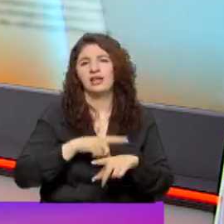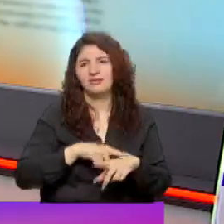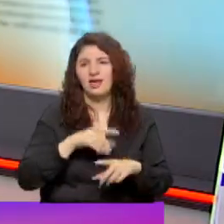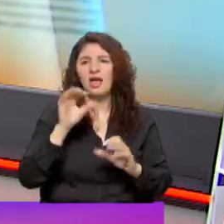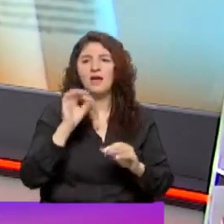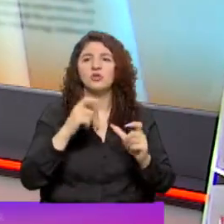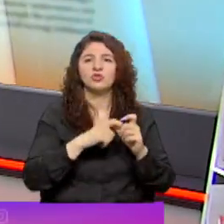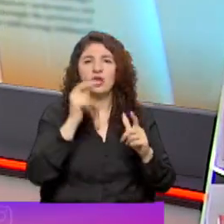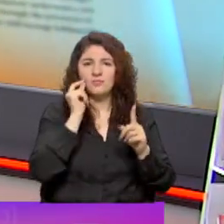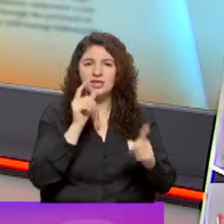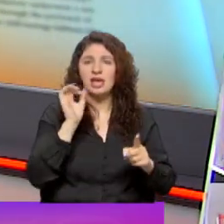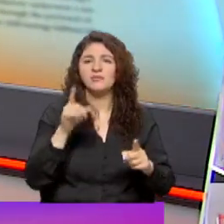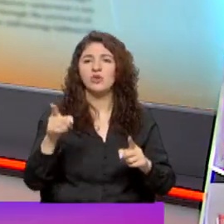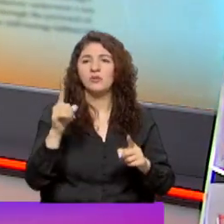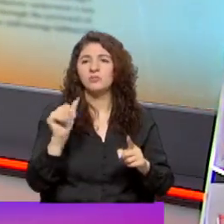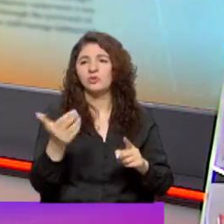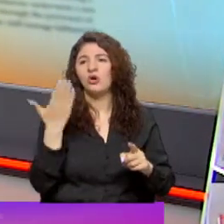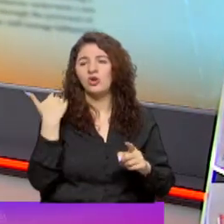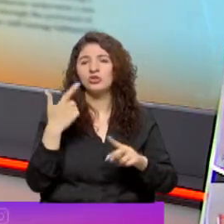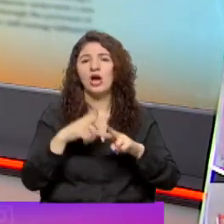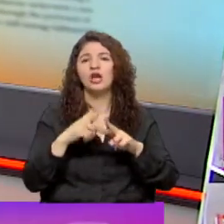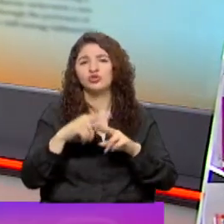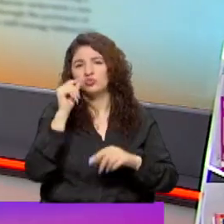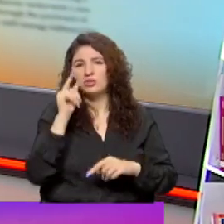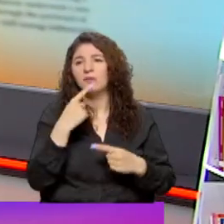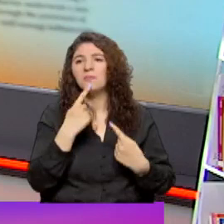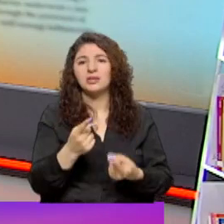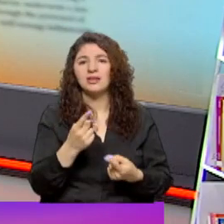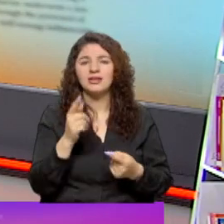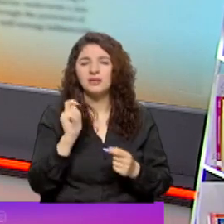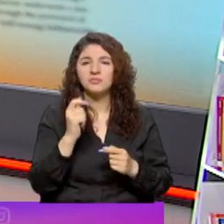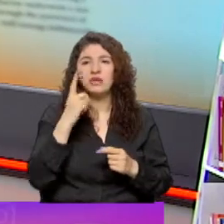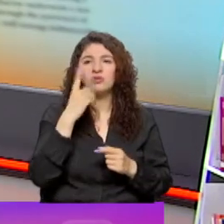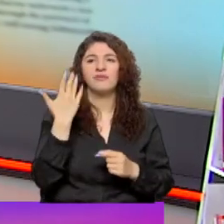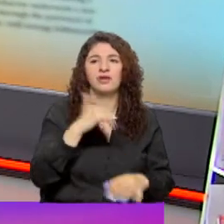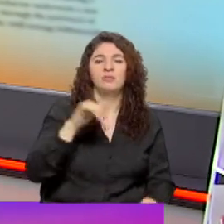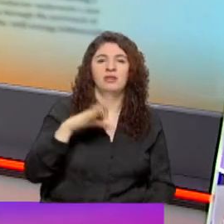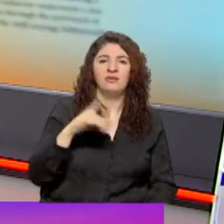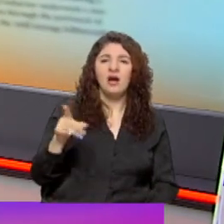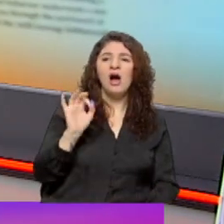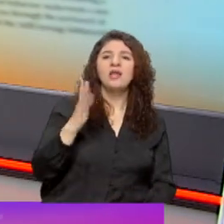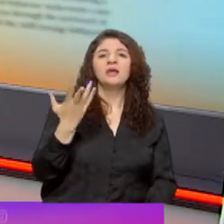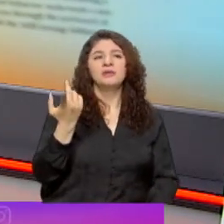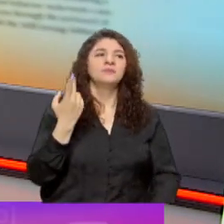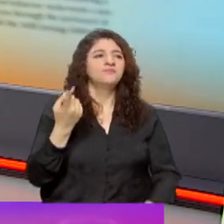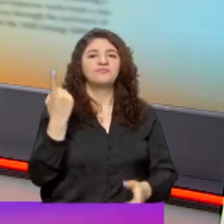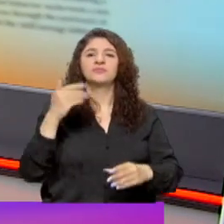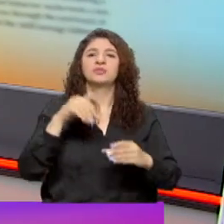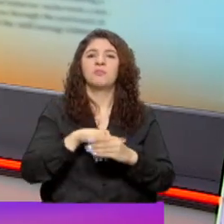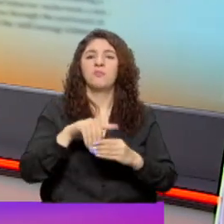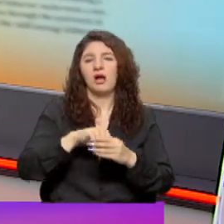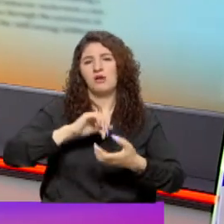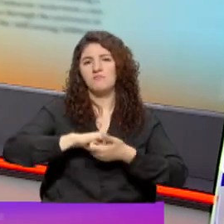hem Gürsel Erol'un hem de ondan bir gün önce altın çağında gündeme getirdi Atatürk Havalimanı adeta bir kampanya